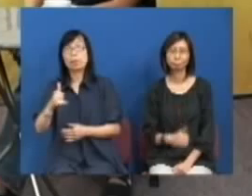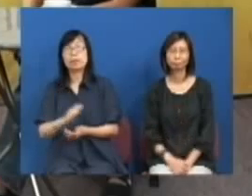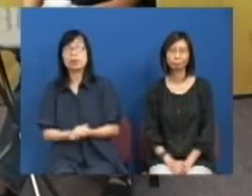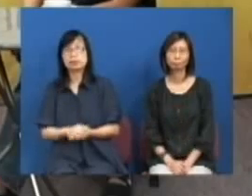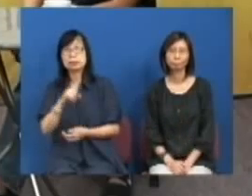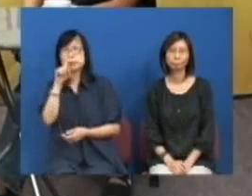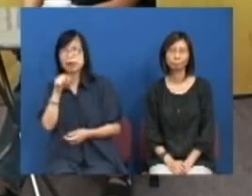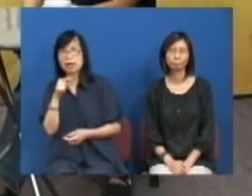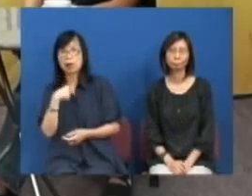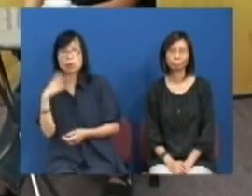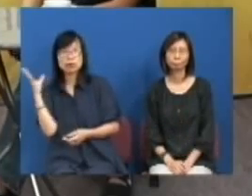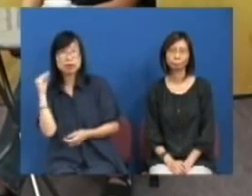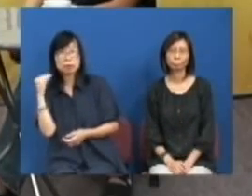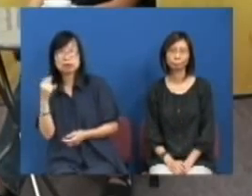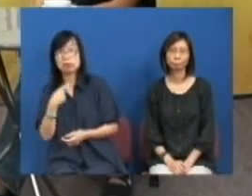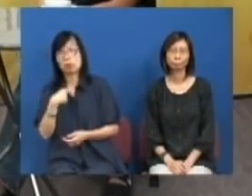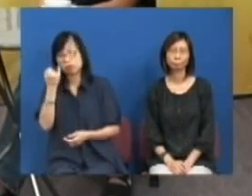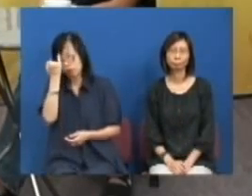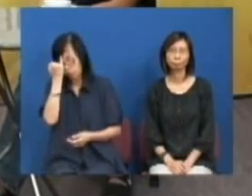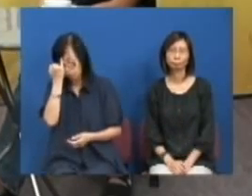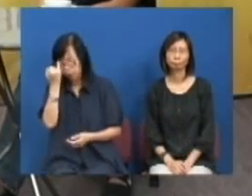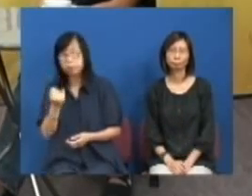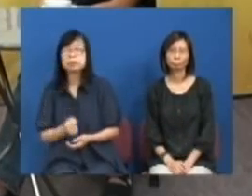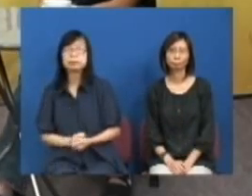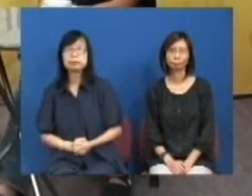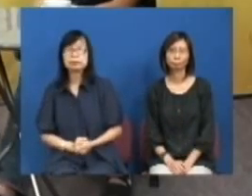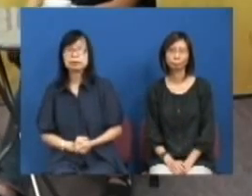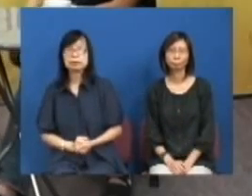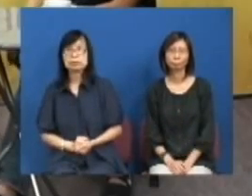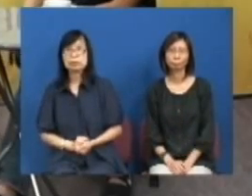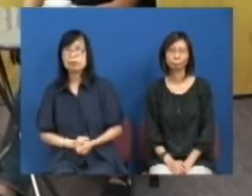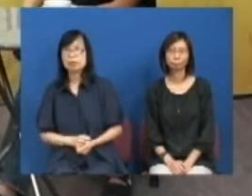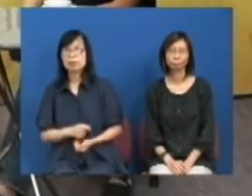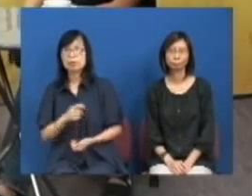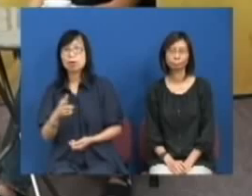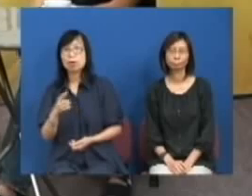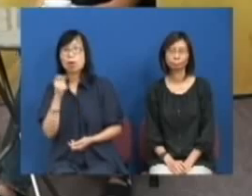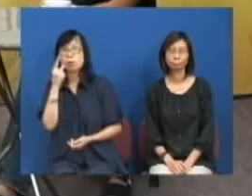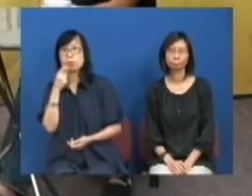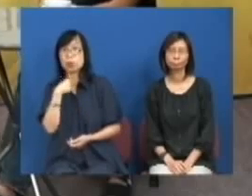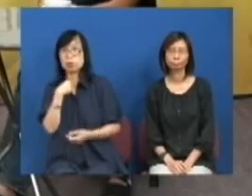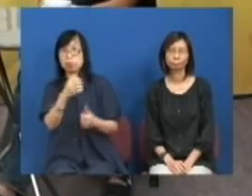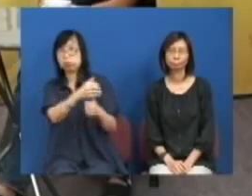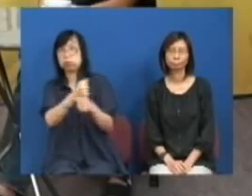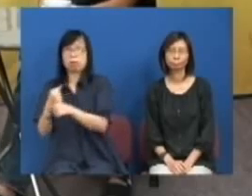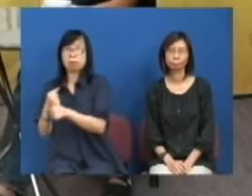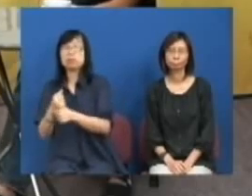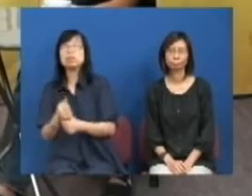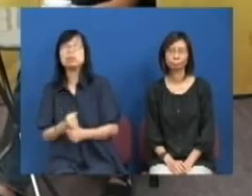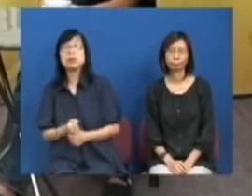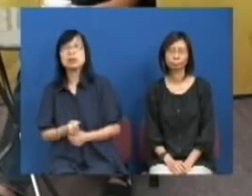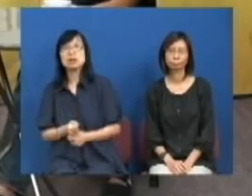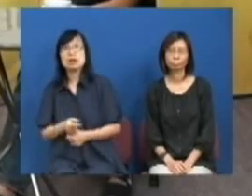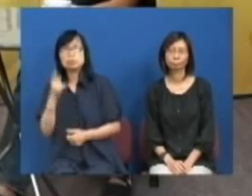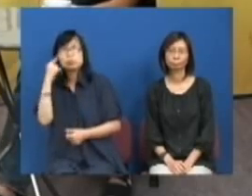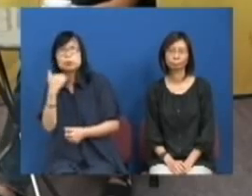為什麼呢？ 我聽到有些人說後悔，我沒有後悔而已，或者有些人說原來真的要拉的，或者不知道會不